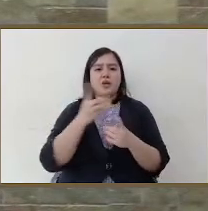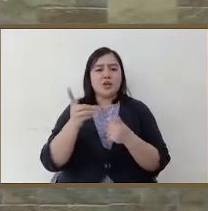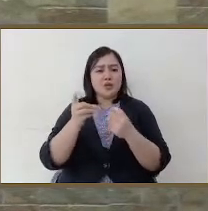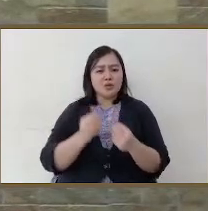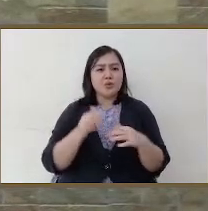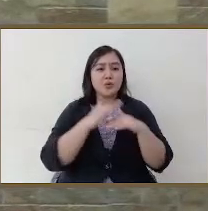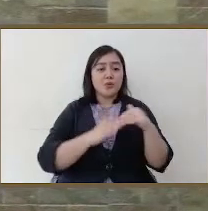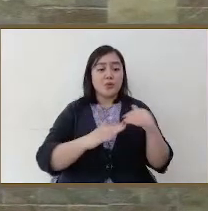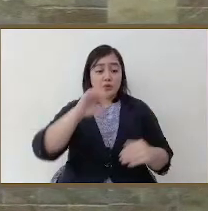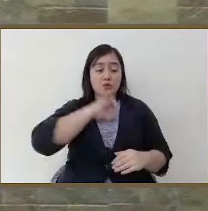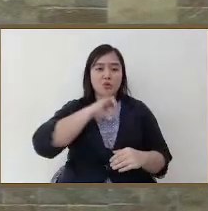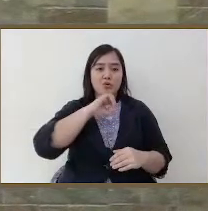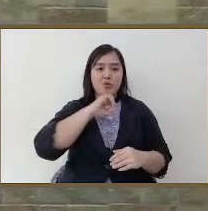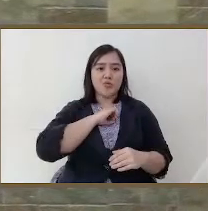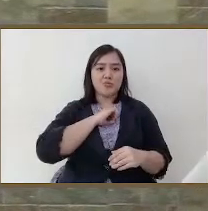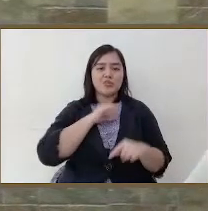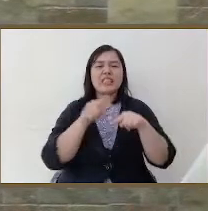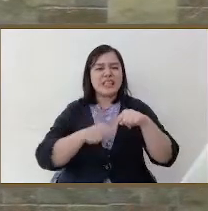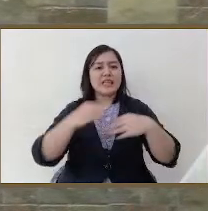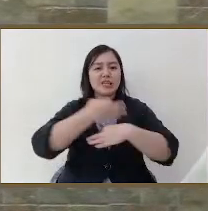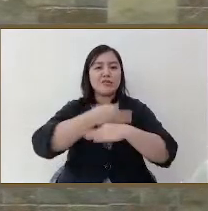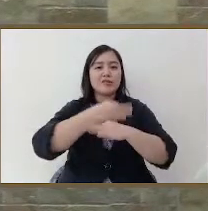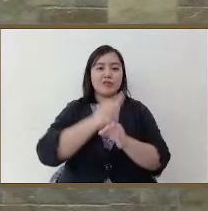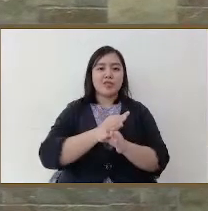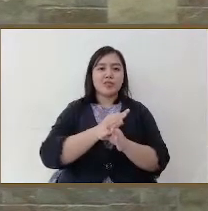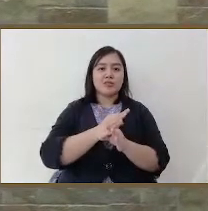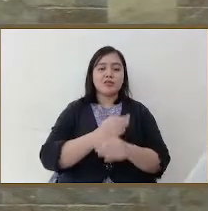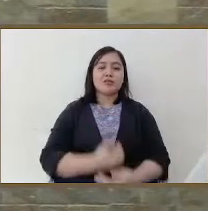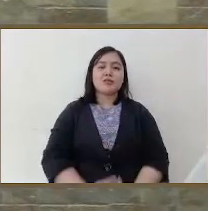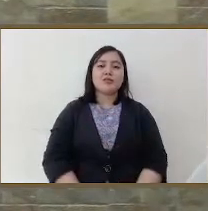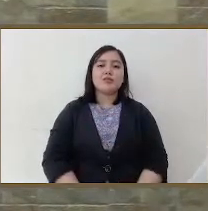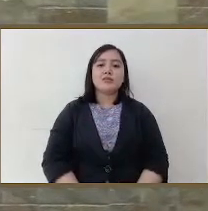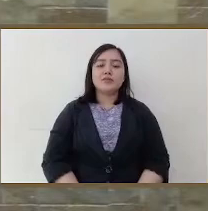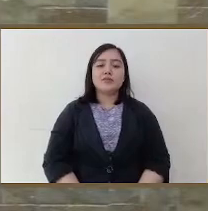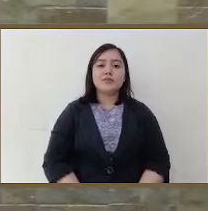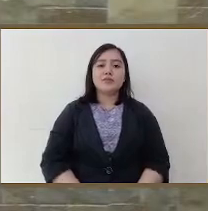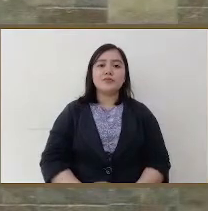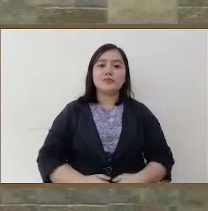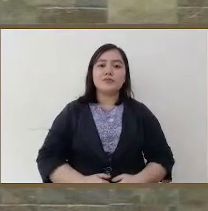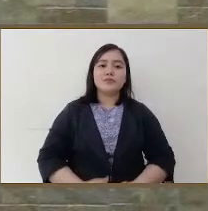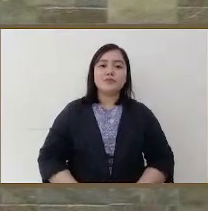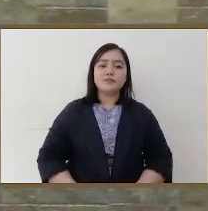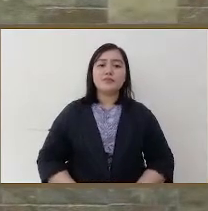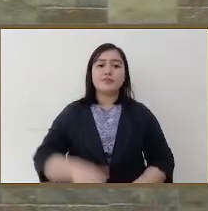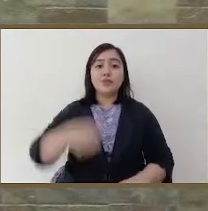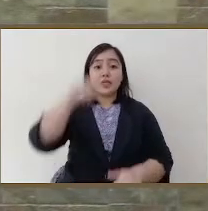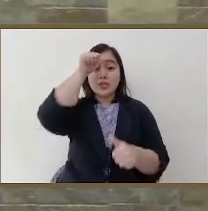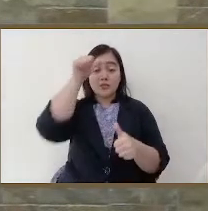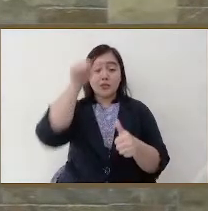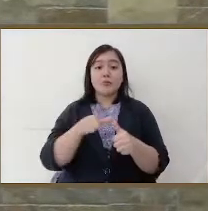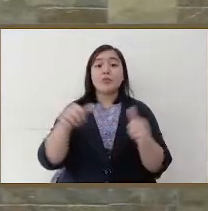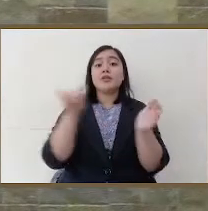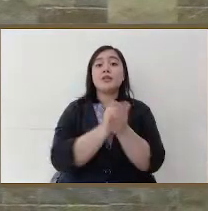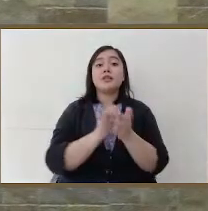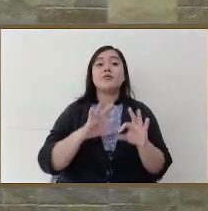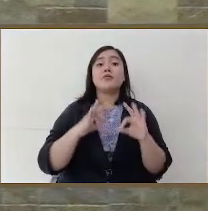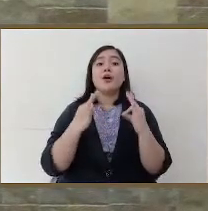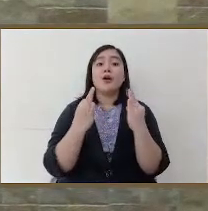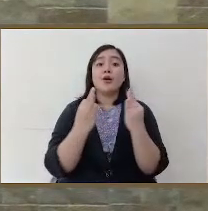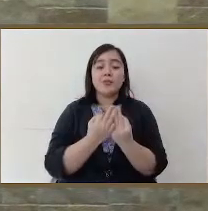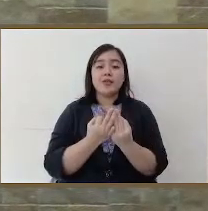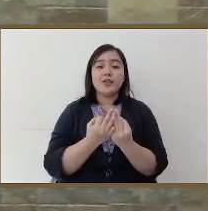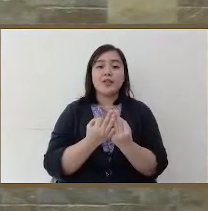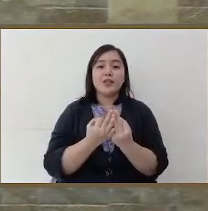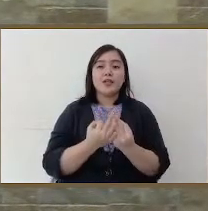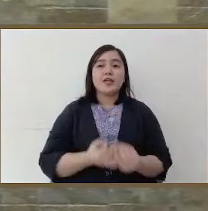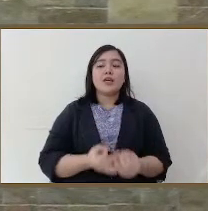sa pamilya. Kapatid, in the very... Tandaan po natin na ang pamilya ay binubuo yan ng mga individuals,